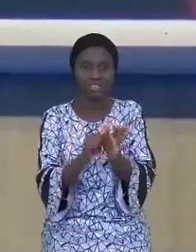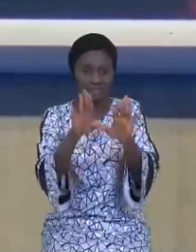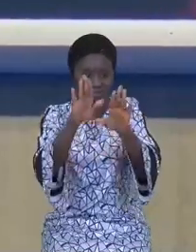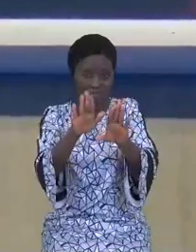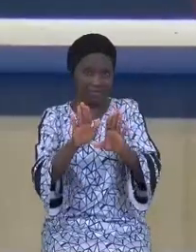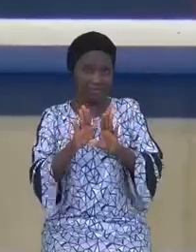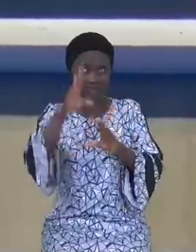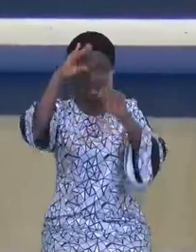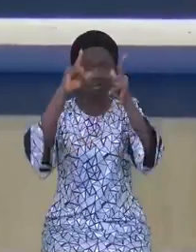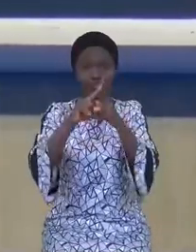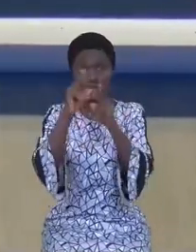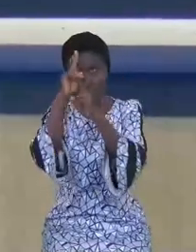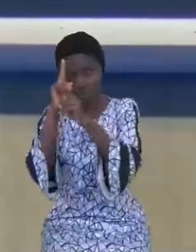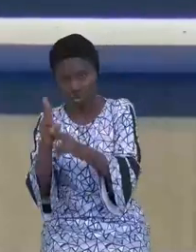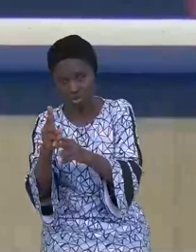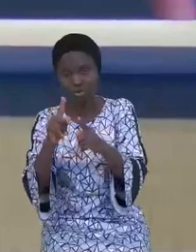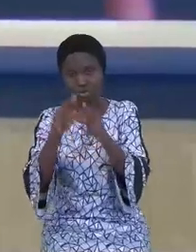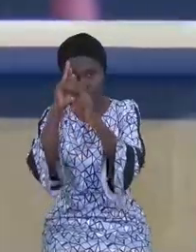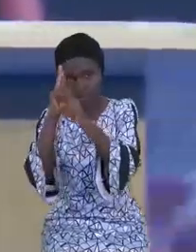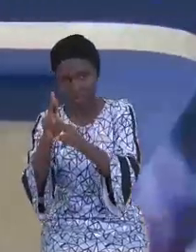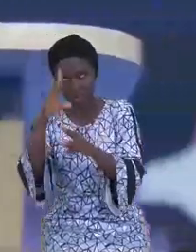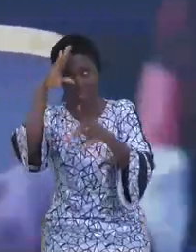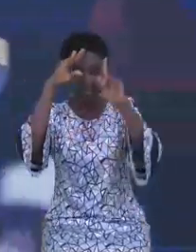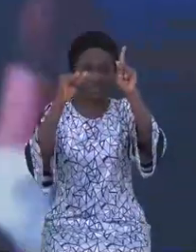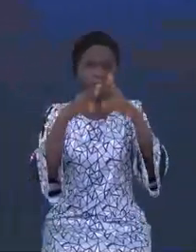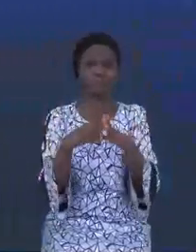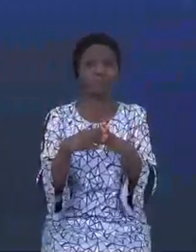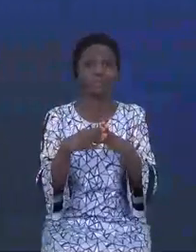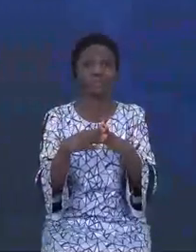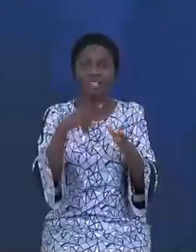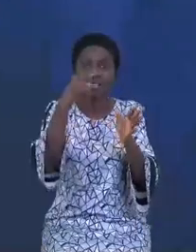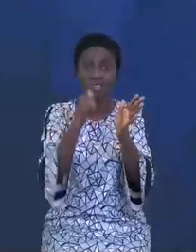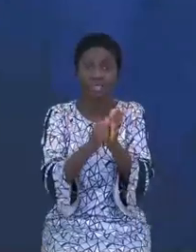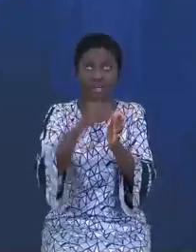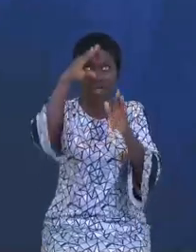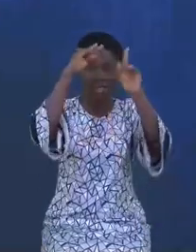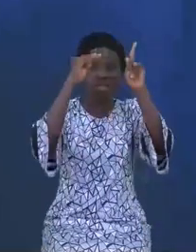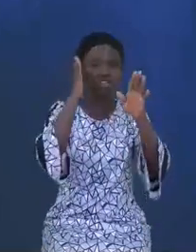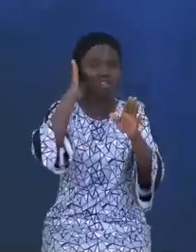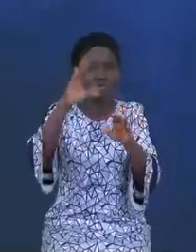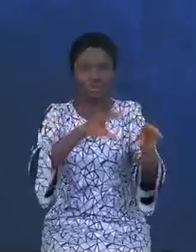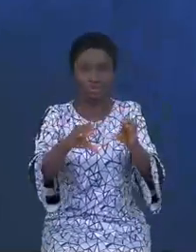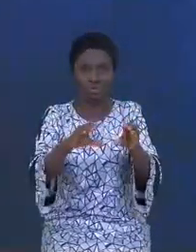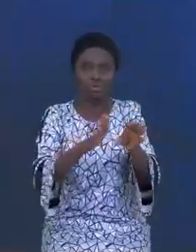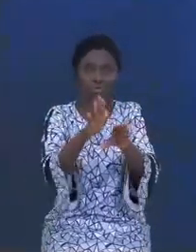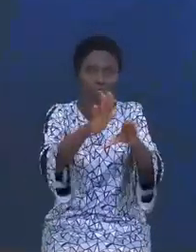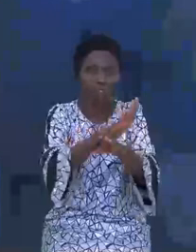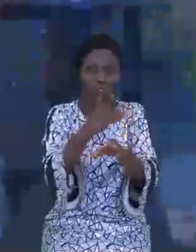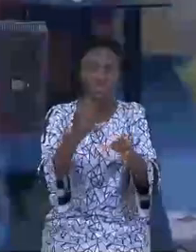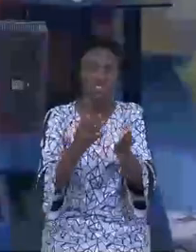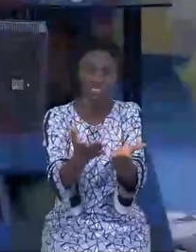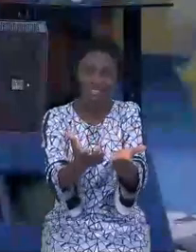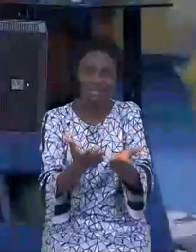pour l'honorer, on le craint pour le respecter. On dit, il accomplira les